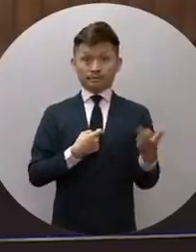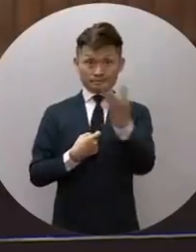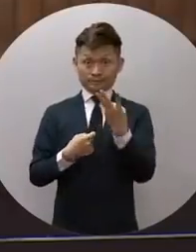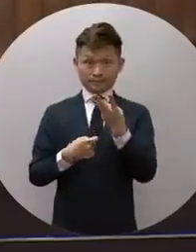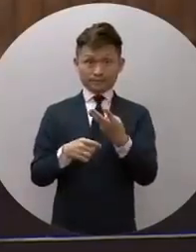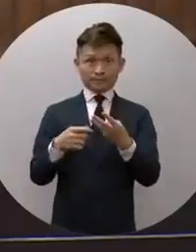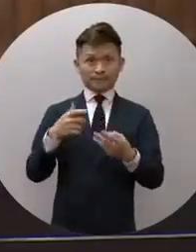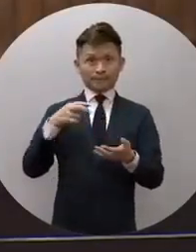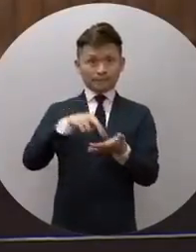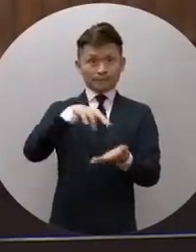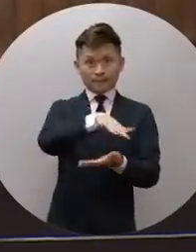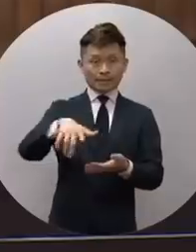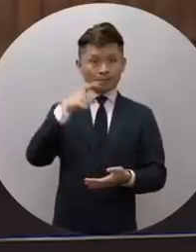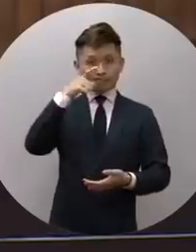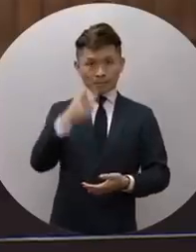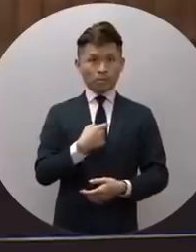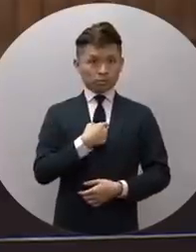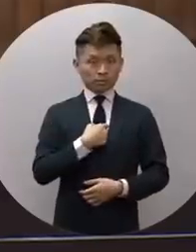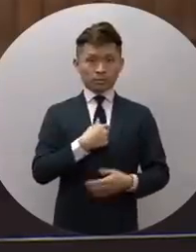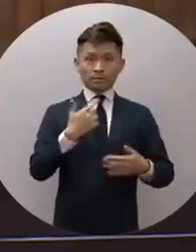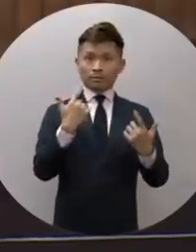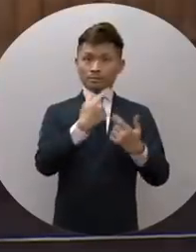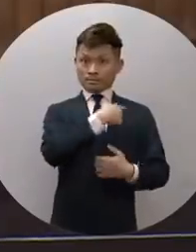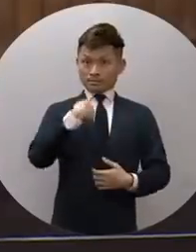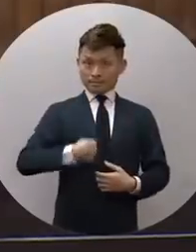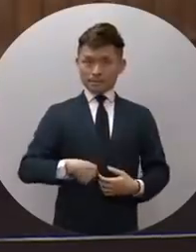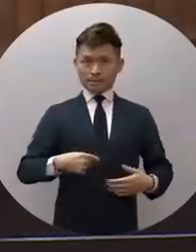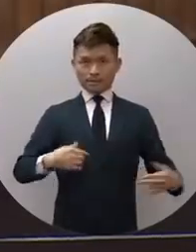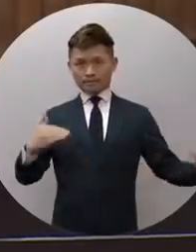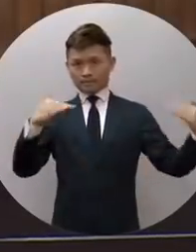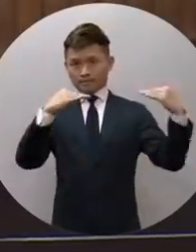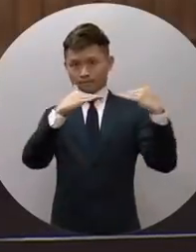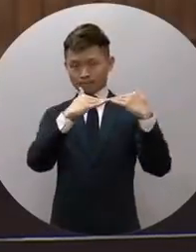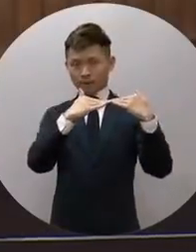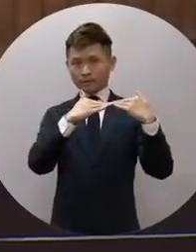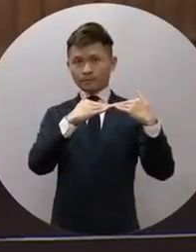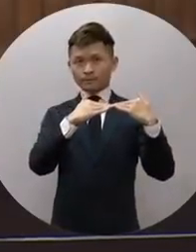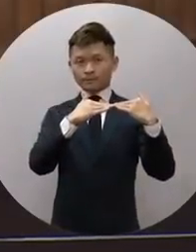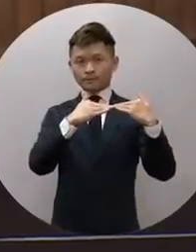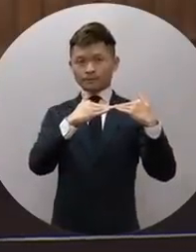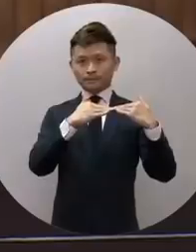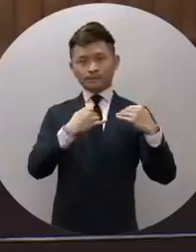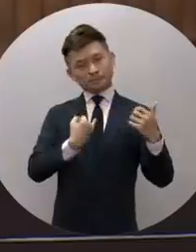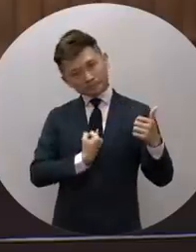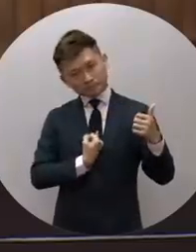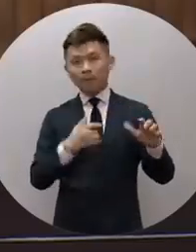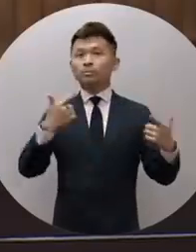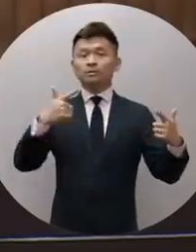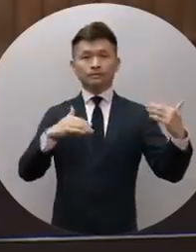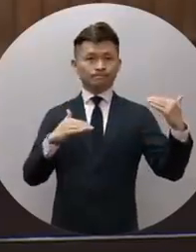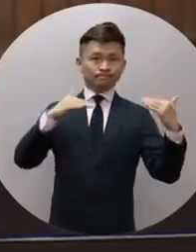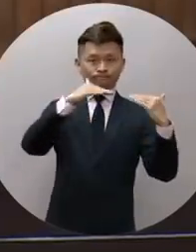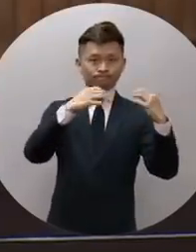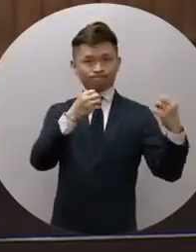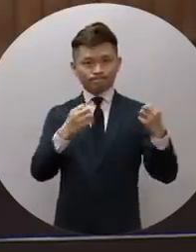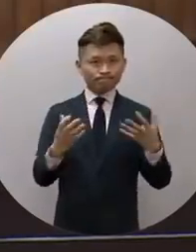项基本立场，就能与北京对等尊严、不亢不卑的讨论、谈判